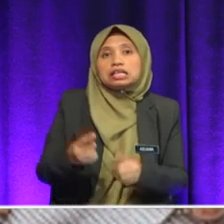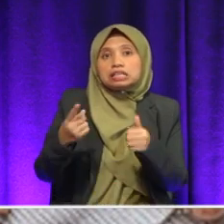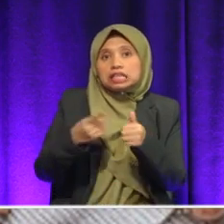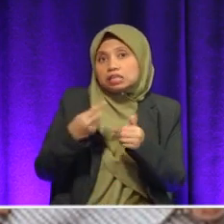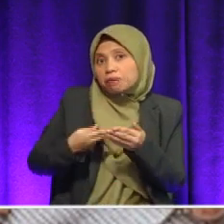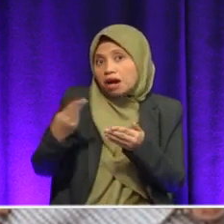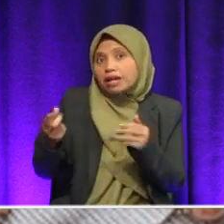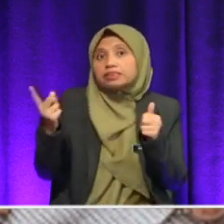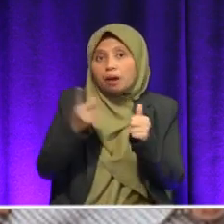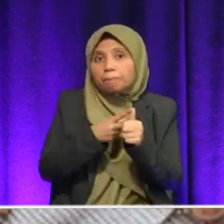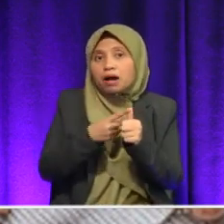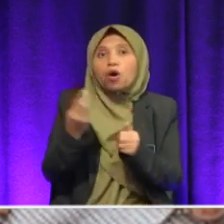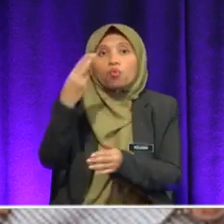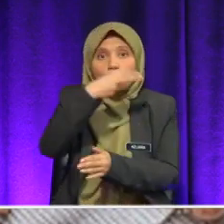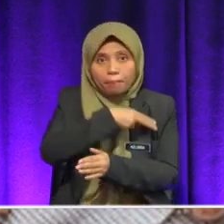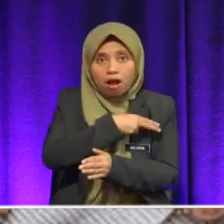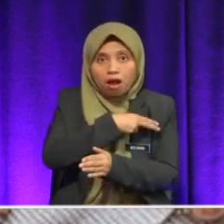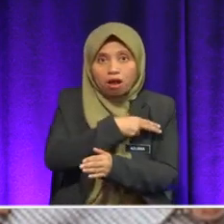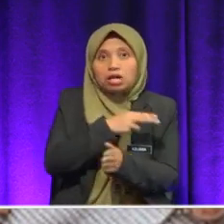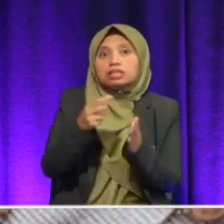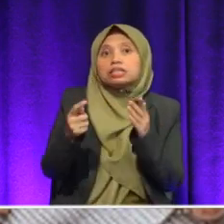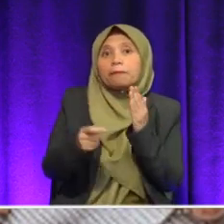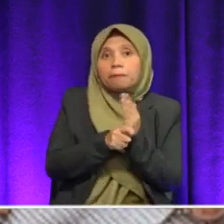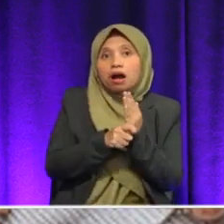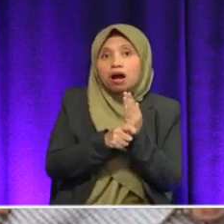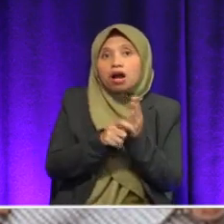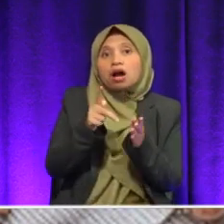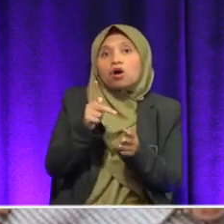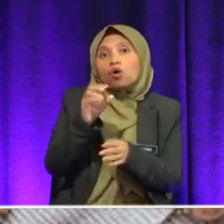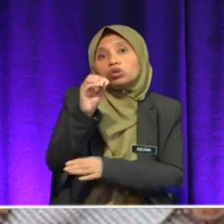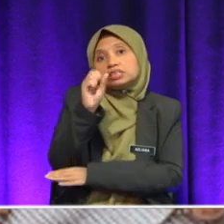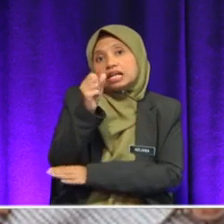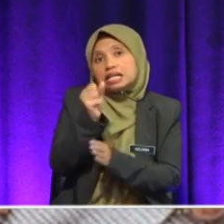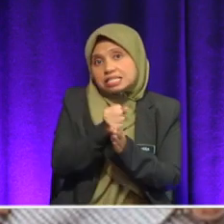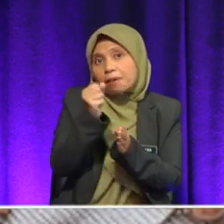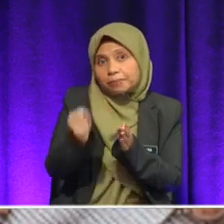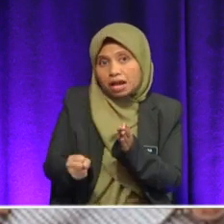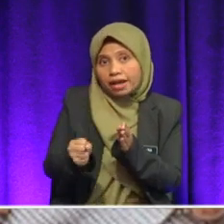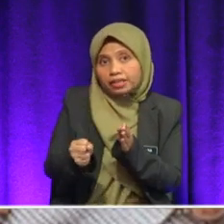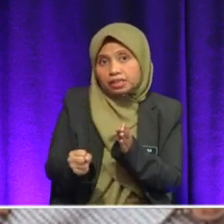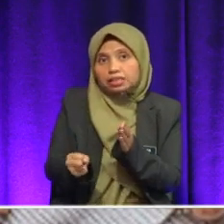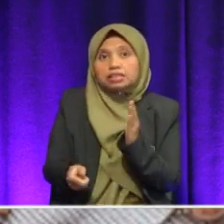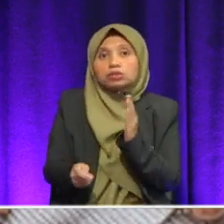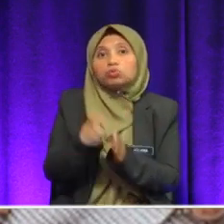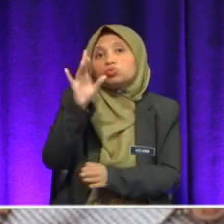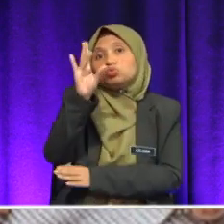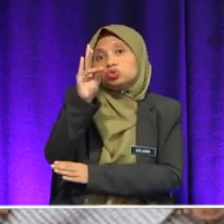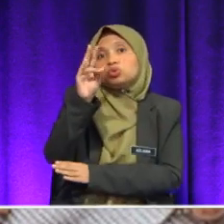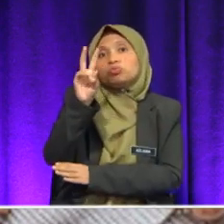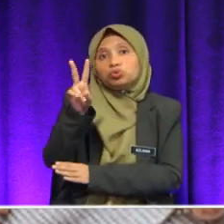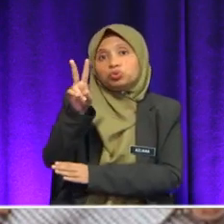cos upah Oke tambah kos sampingnya jadi kita hitung semua sekali Berapa jumlah D yang bertamu tadi 72